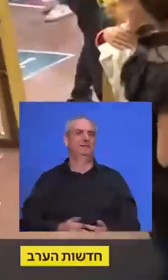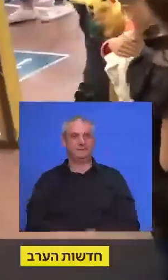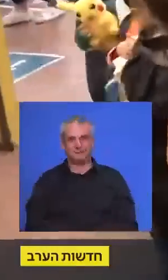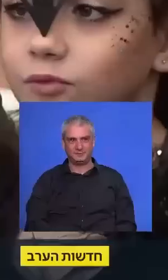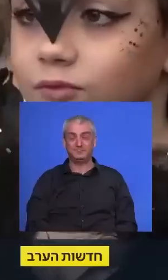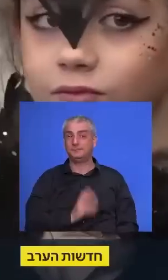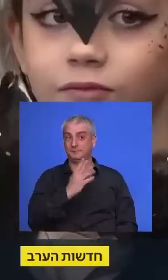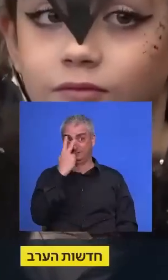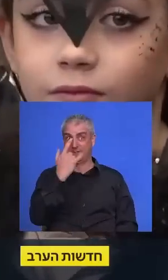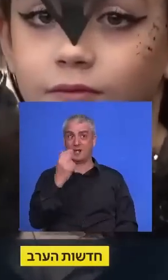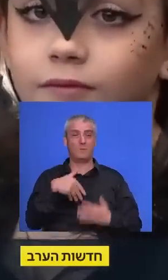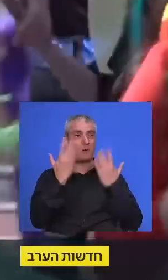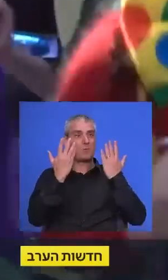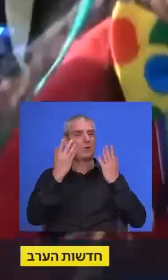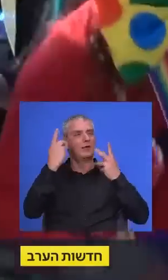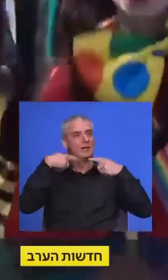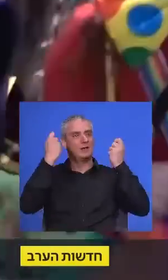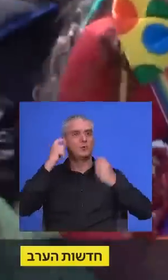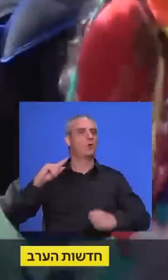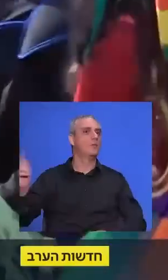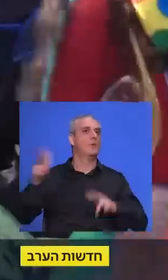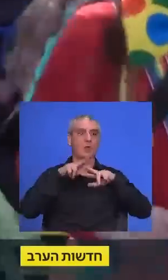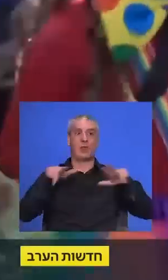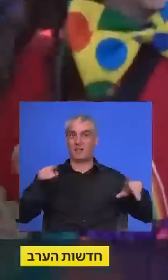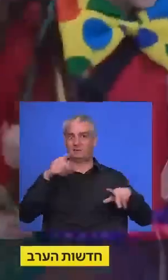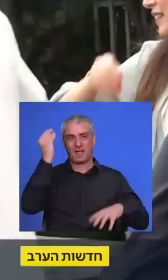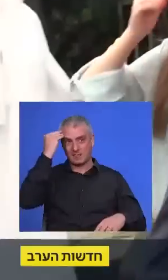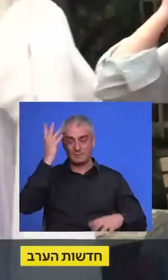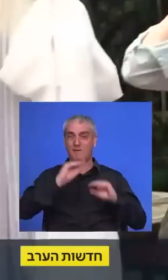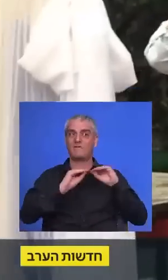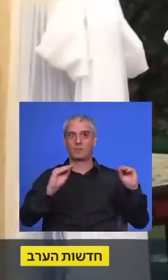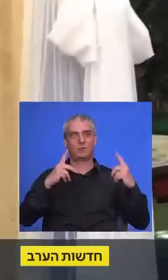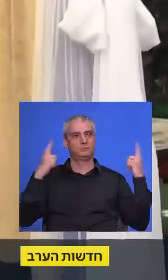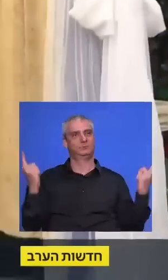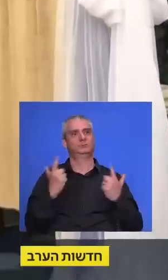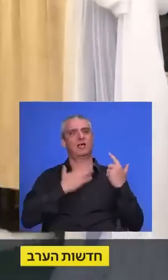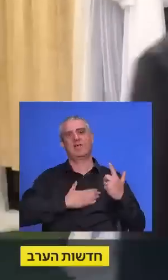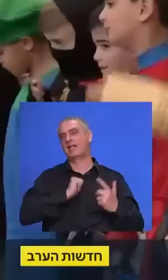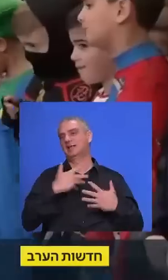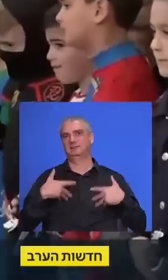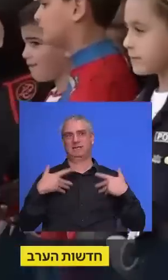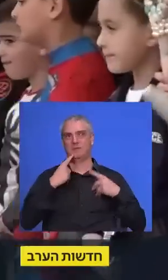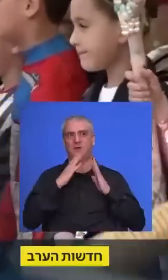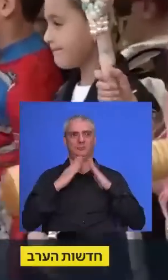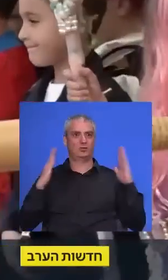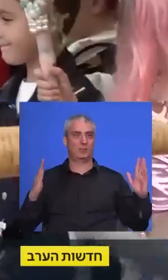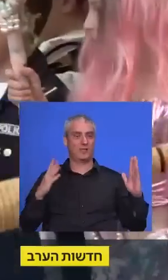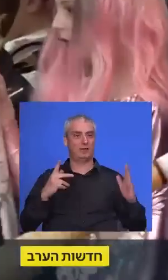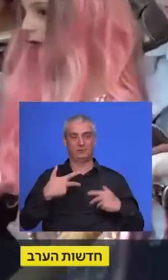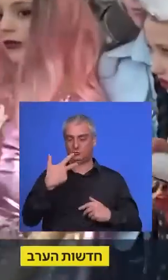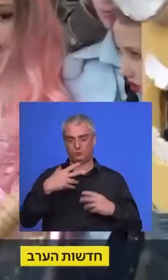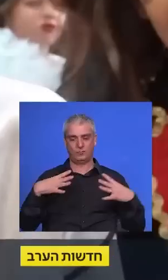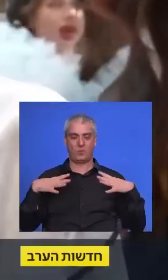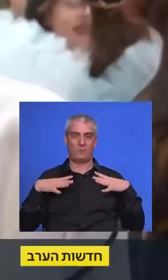כך נראו הבוקר מוסדות החינוך ברחבי הארץ. התלמידים וגם המורים חגגו את החג הכי שמח בשנה לקראת שלושה ימים של